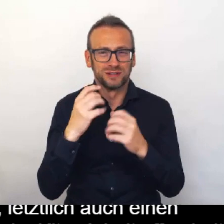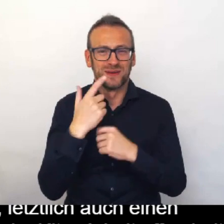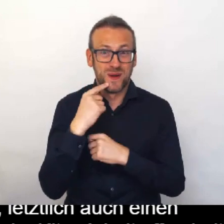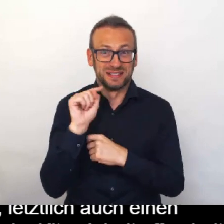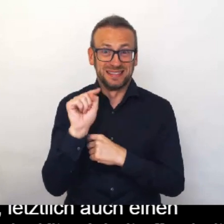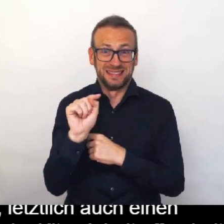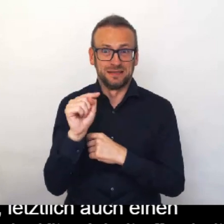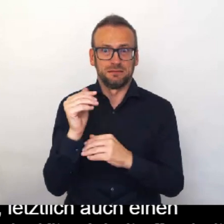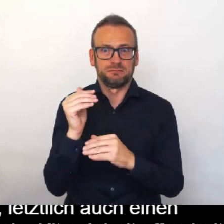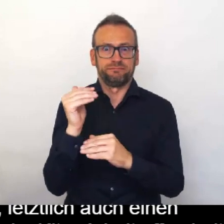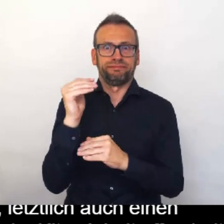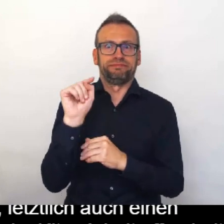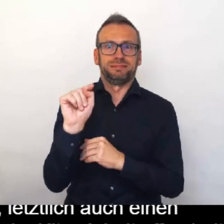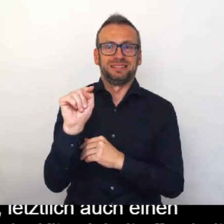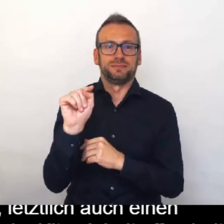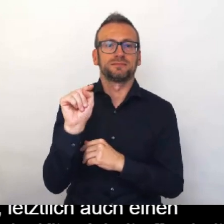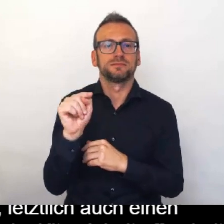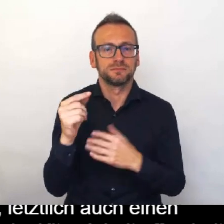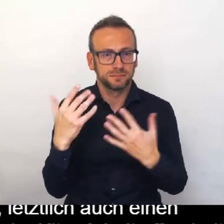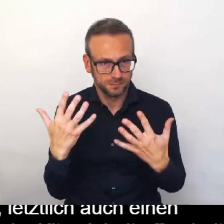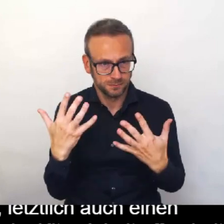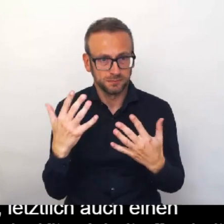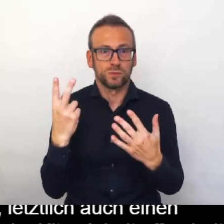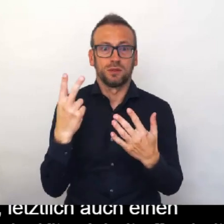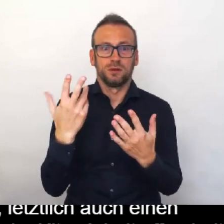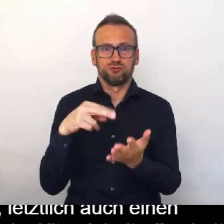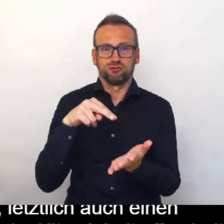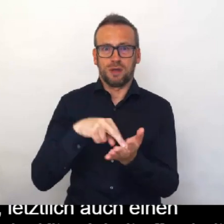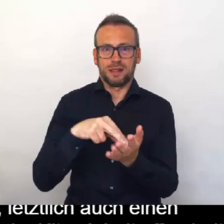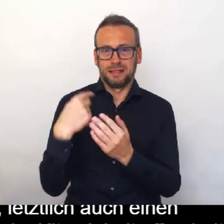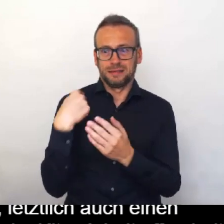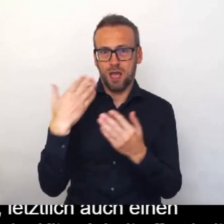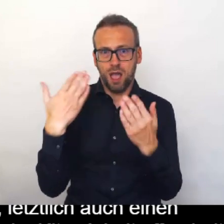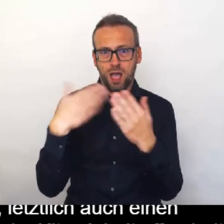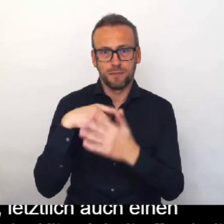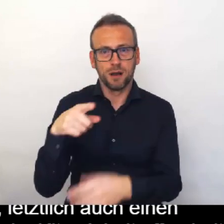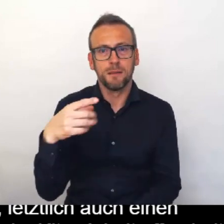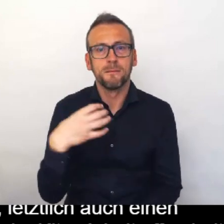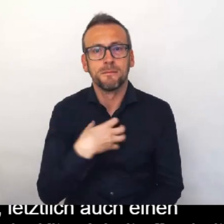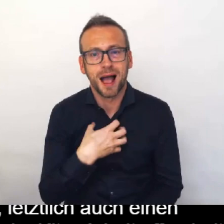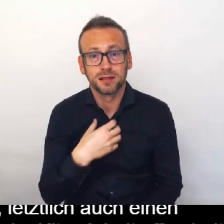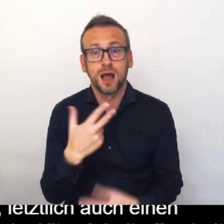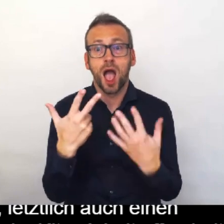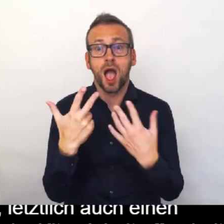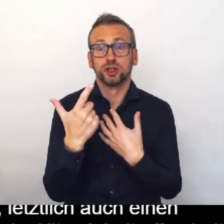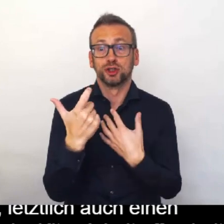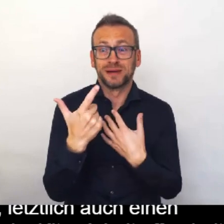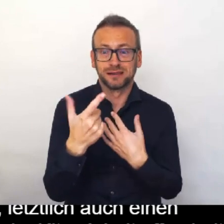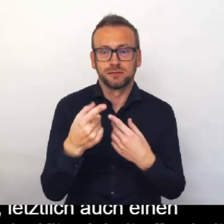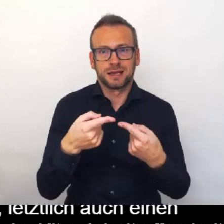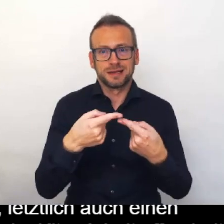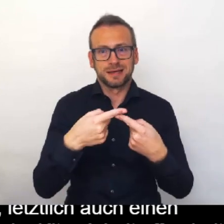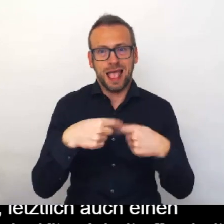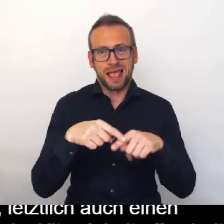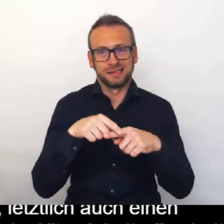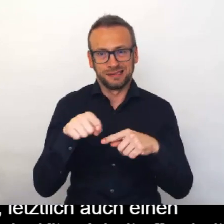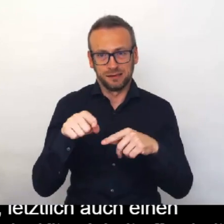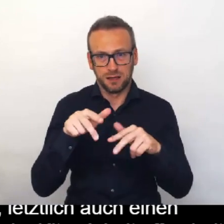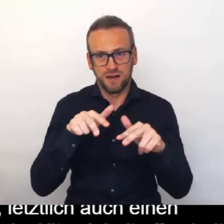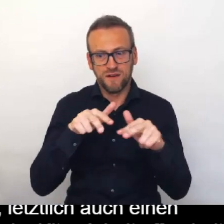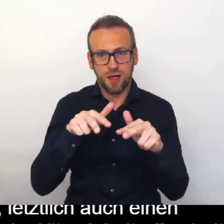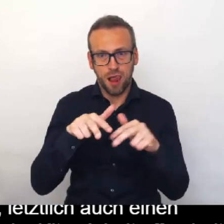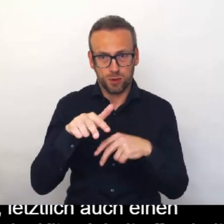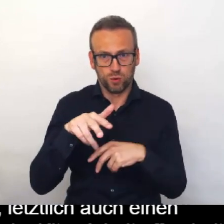damit verbundenen verschärfteren Maßnahmen, die wir ja letzten Donnerstag beschlossen haben, greifen. Immer mit dem Ziel,